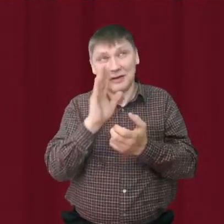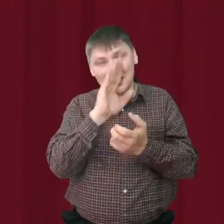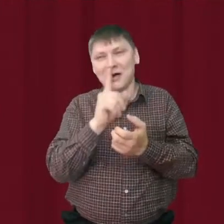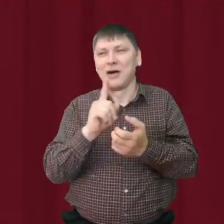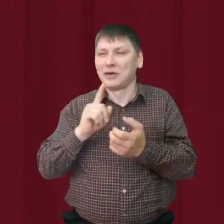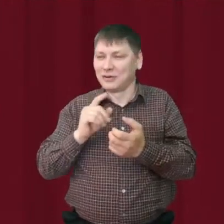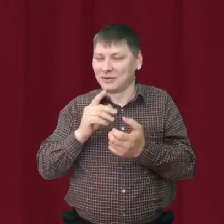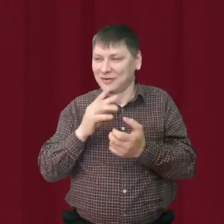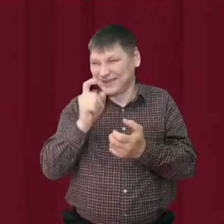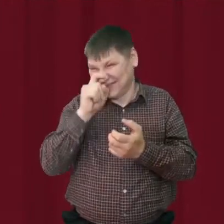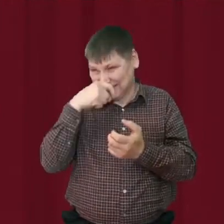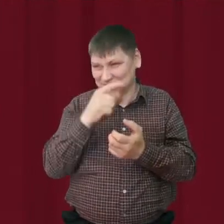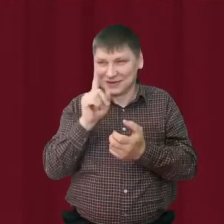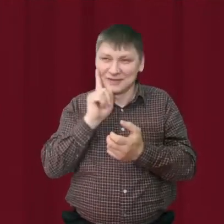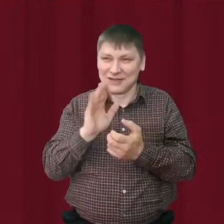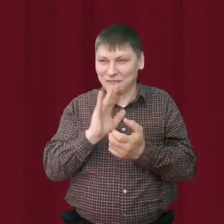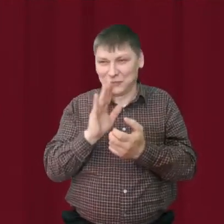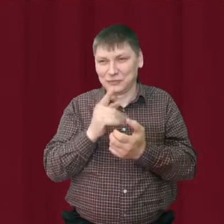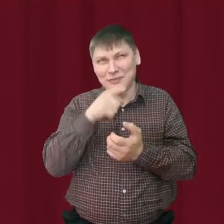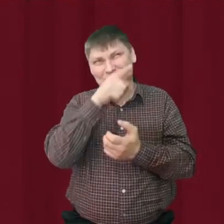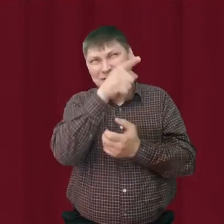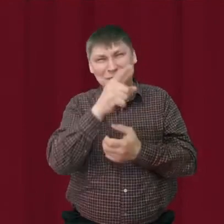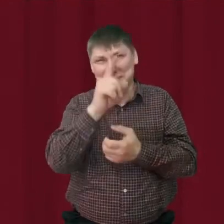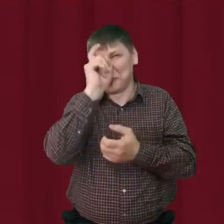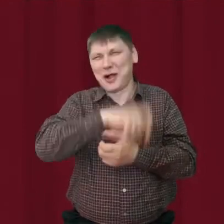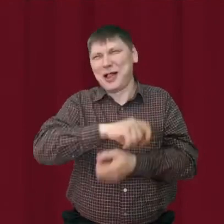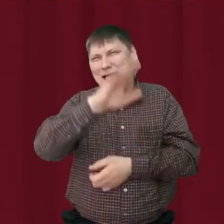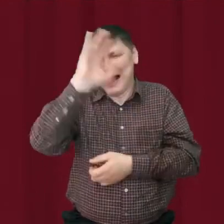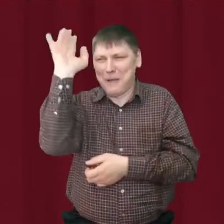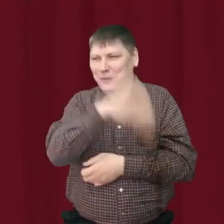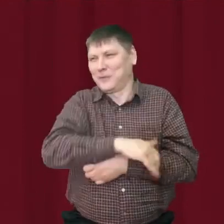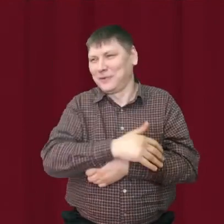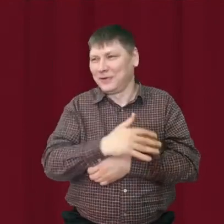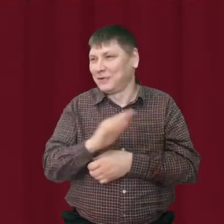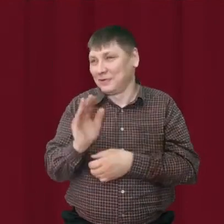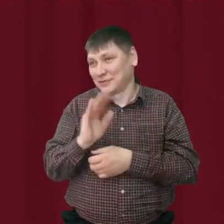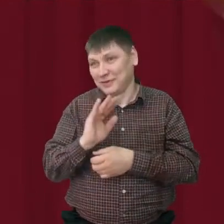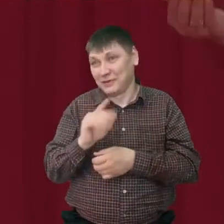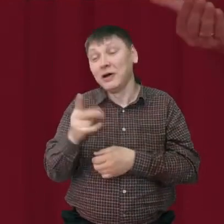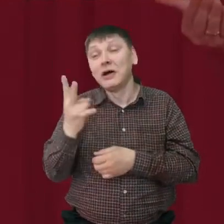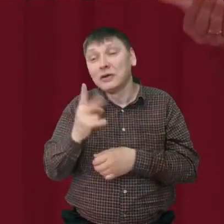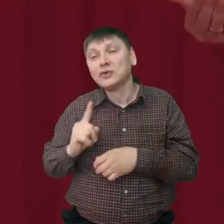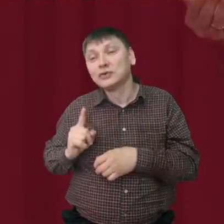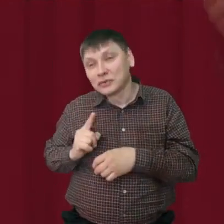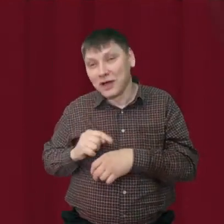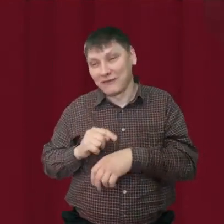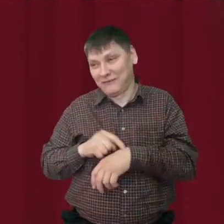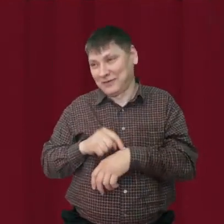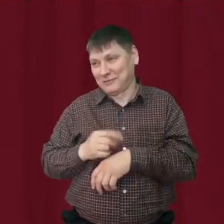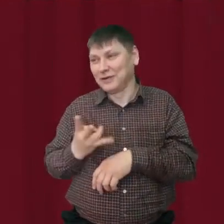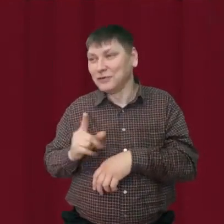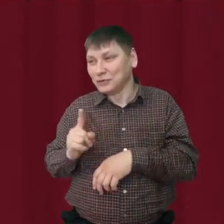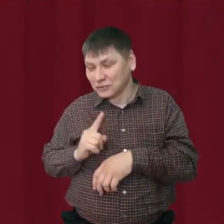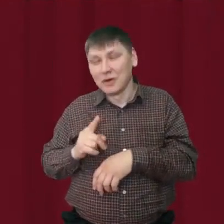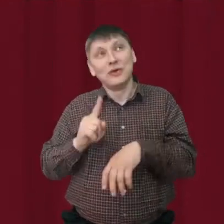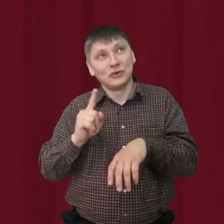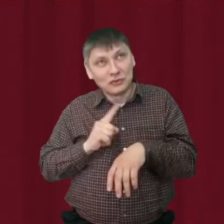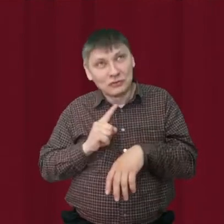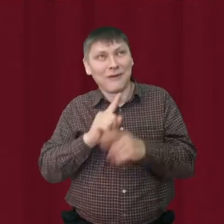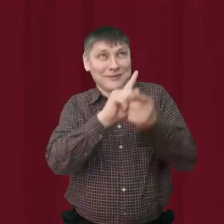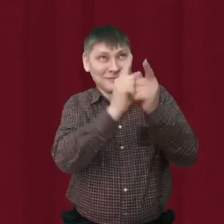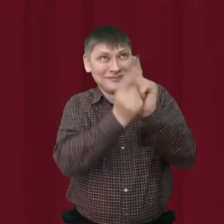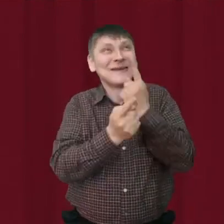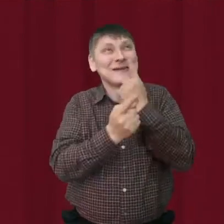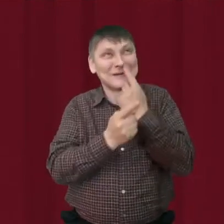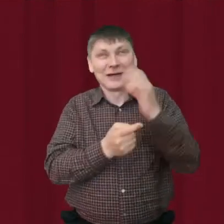будет кисло, не созревшее, и можно сделать вывод, что это дерево никуда не годное, а просто мы не дождались нужного времени. Вот иногда человек поспешает